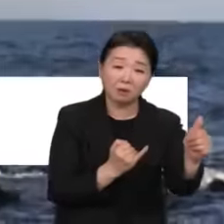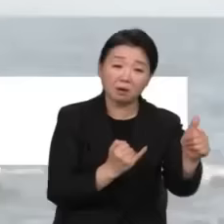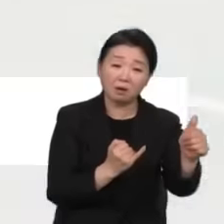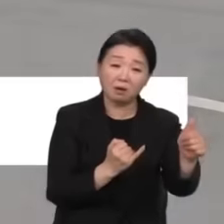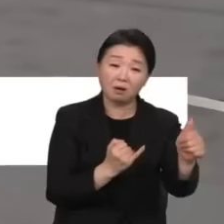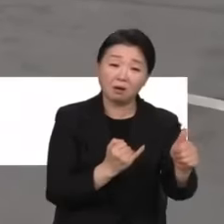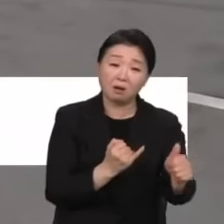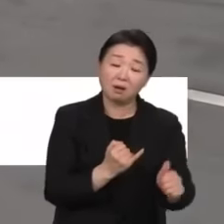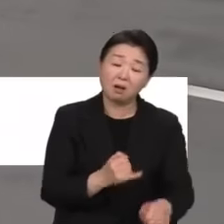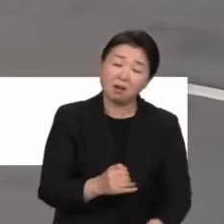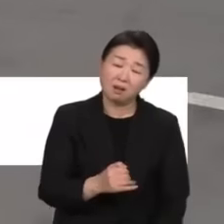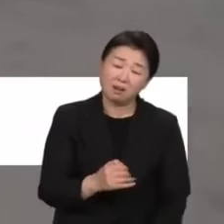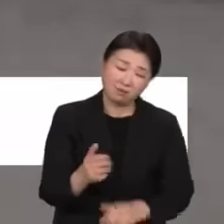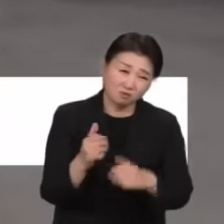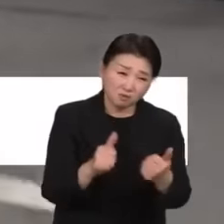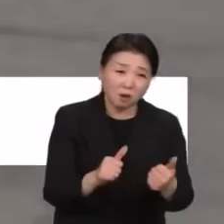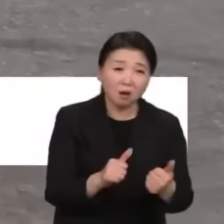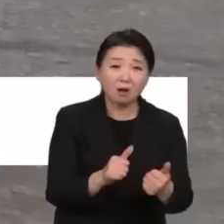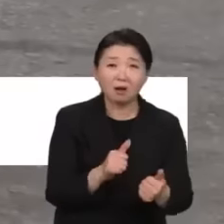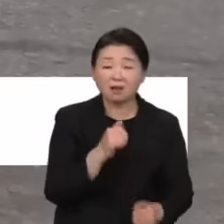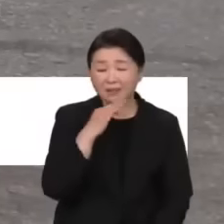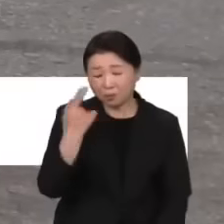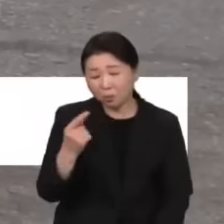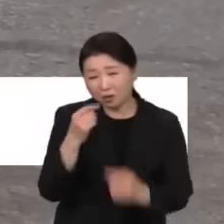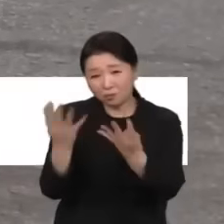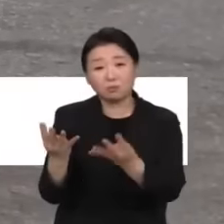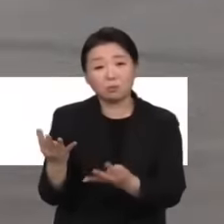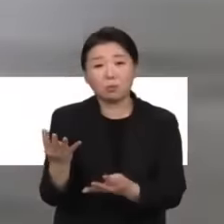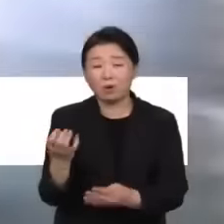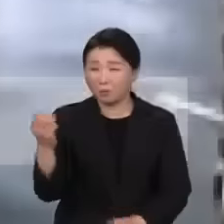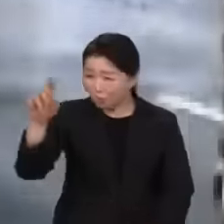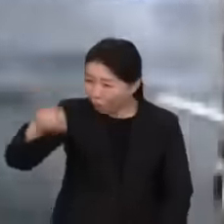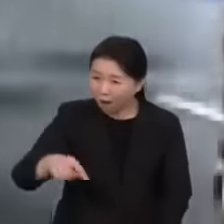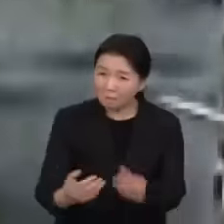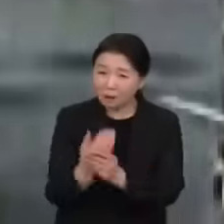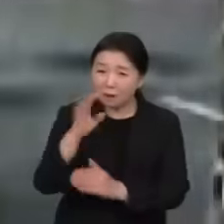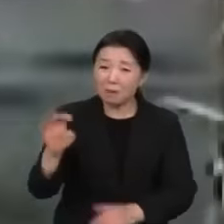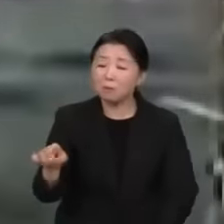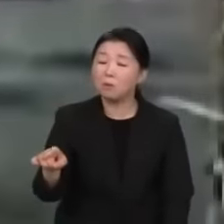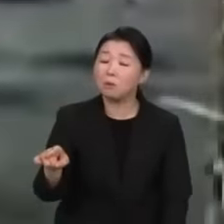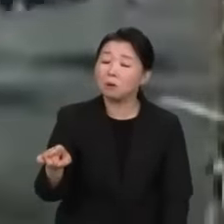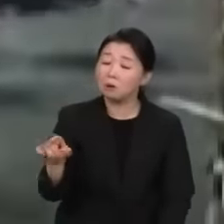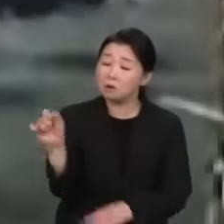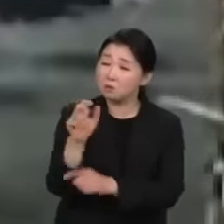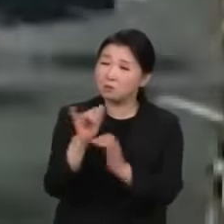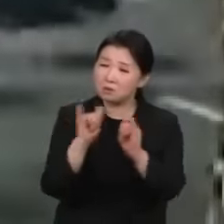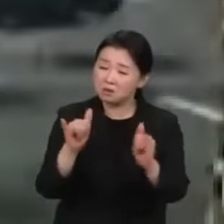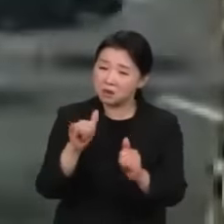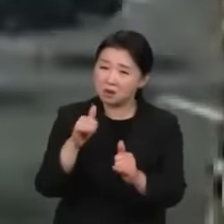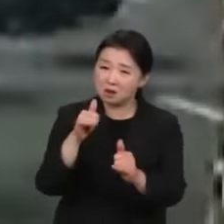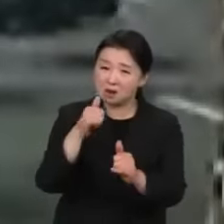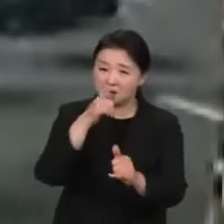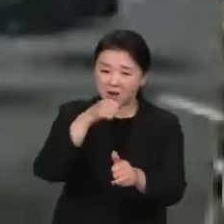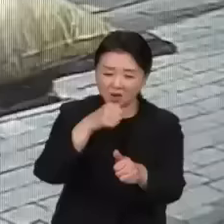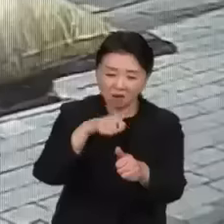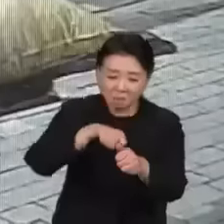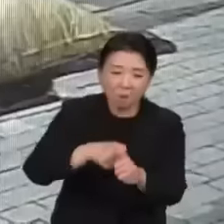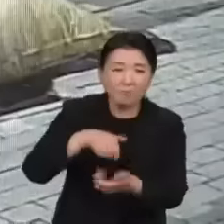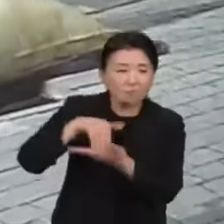또 그 사람은 똑같은 짓을 또 할 것 같은 느낌이 드는데. 가해 운전자는 형이 무겁다며